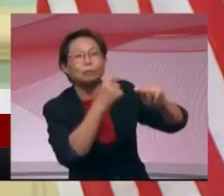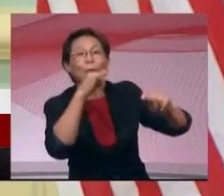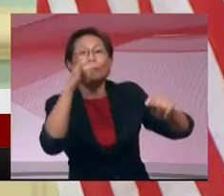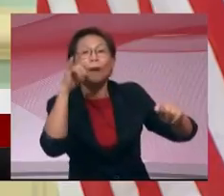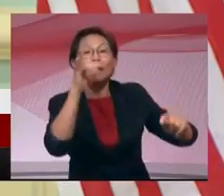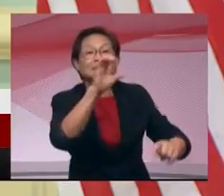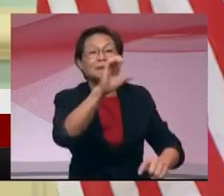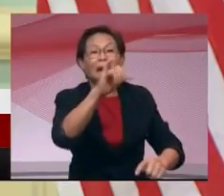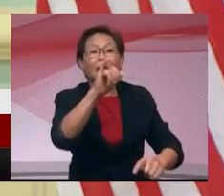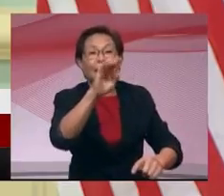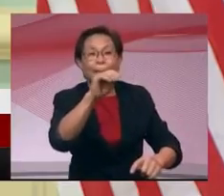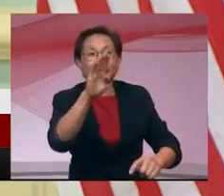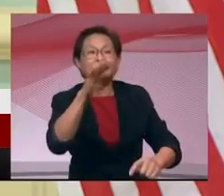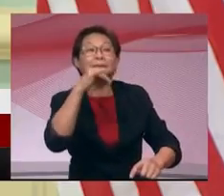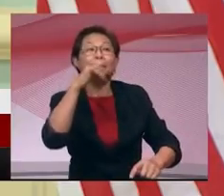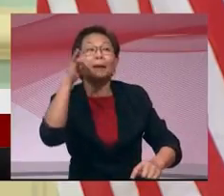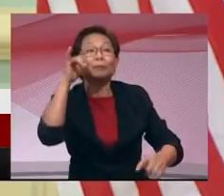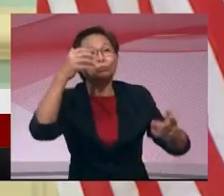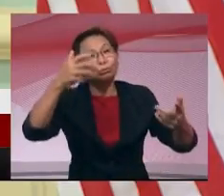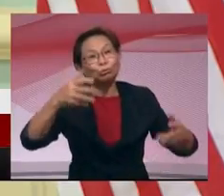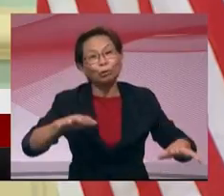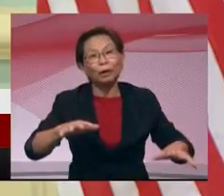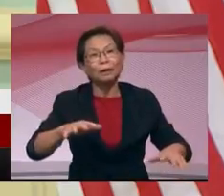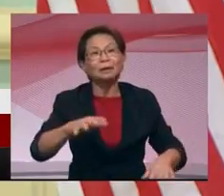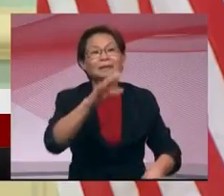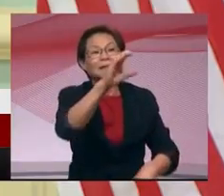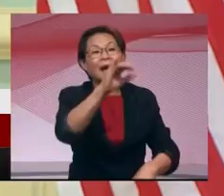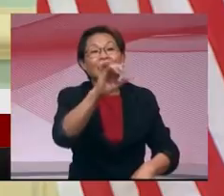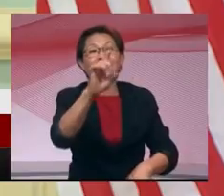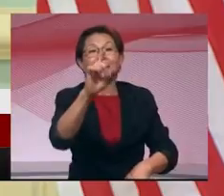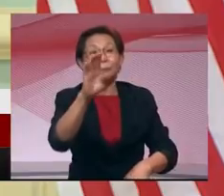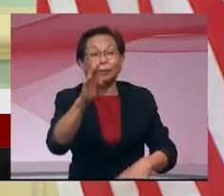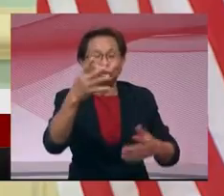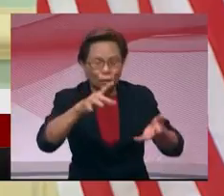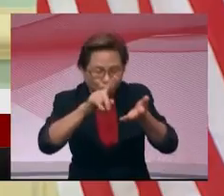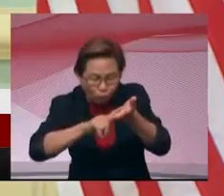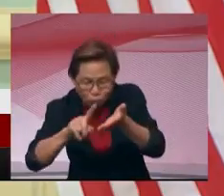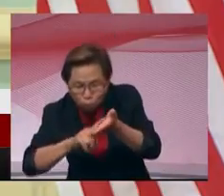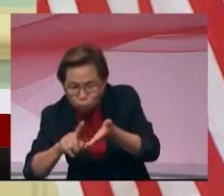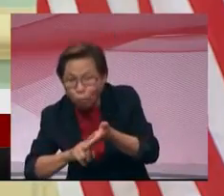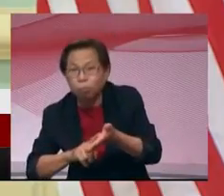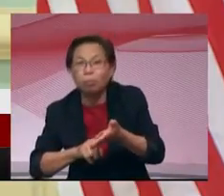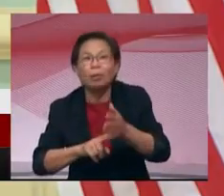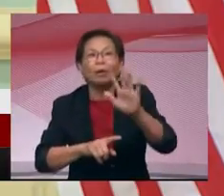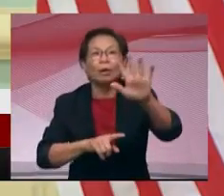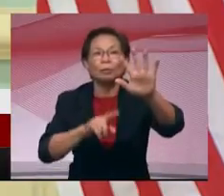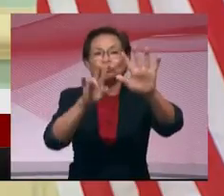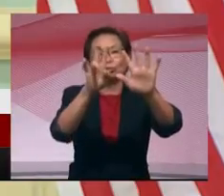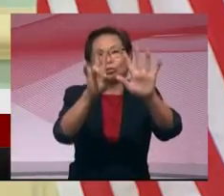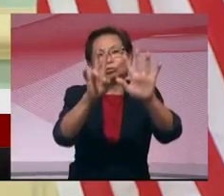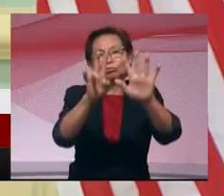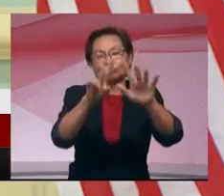Lembaga Pembangunan Industri Pembinaan Malaysia CIDB telah membuat pemeriksaan di